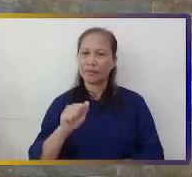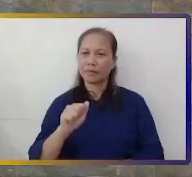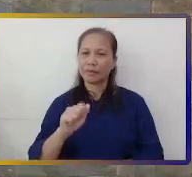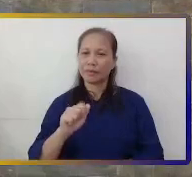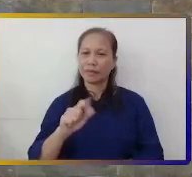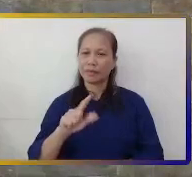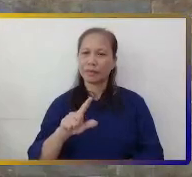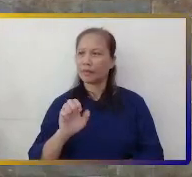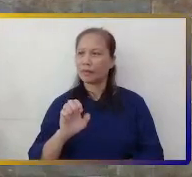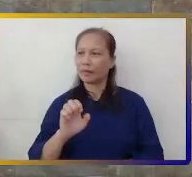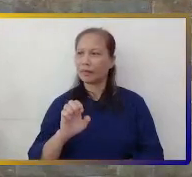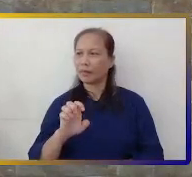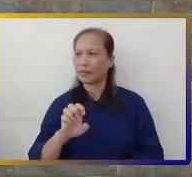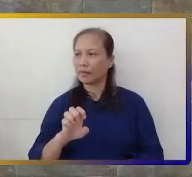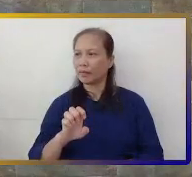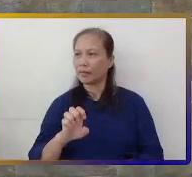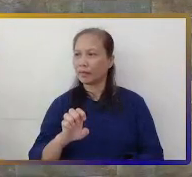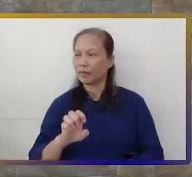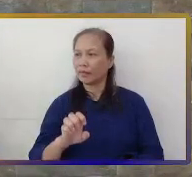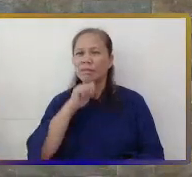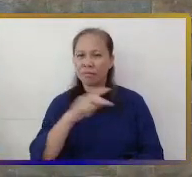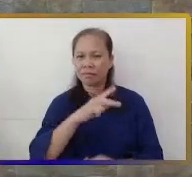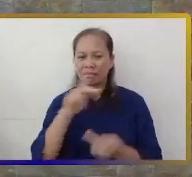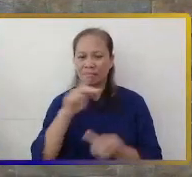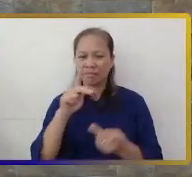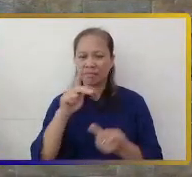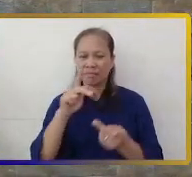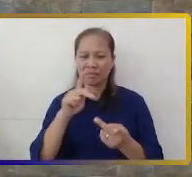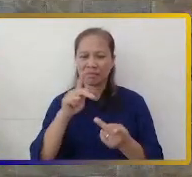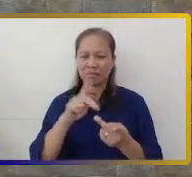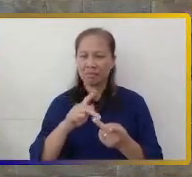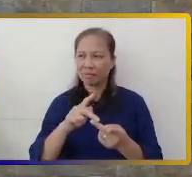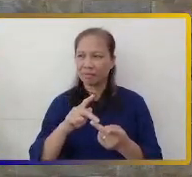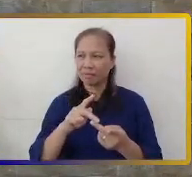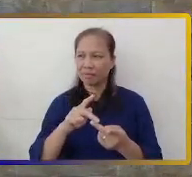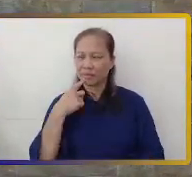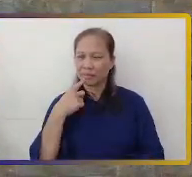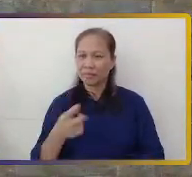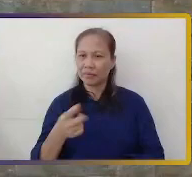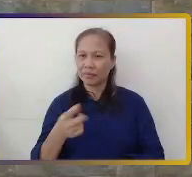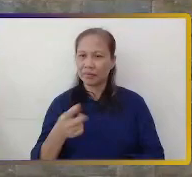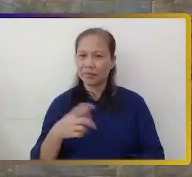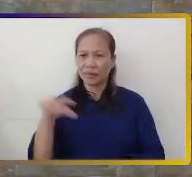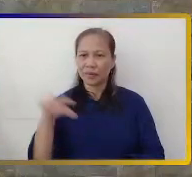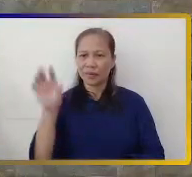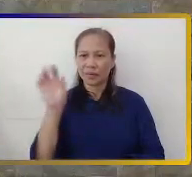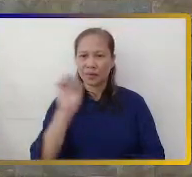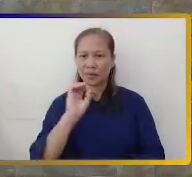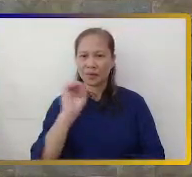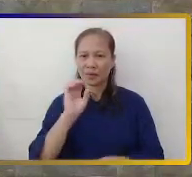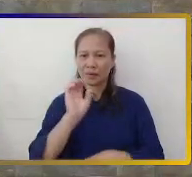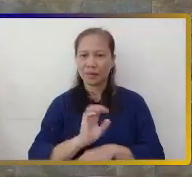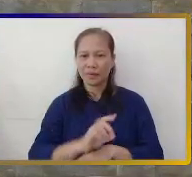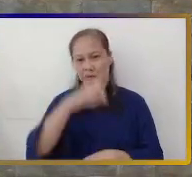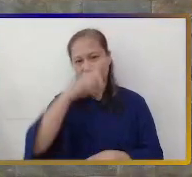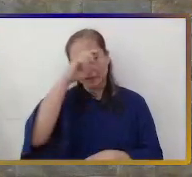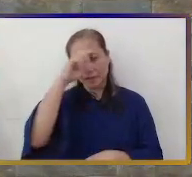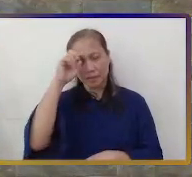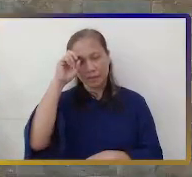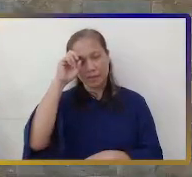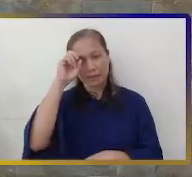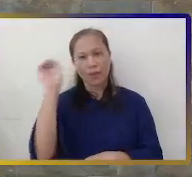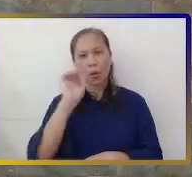imperfect Bakit daw imperfect kasi hindi daw sila wala silang church kasi wala silang formal and